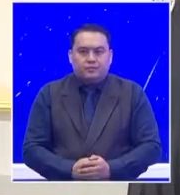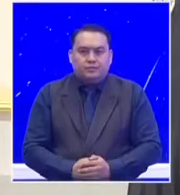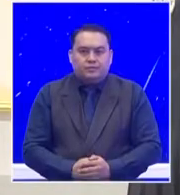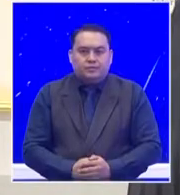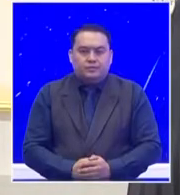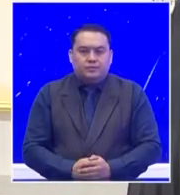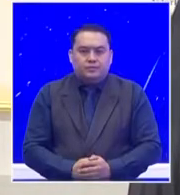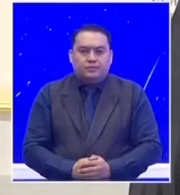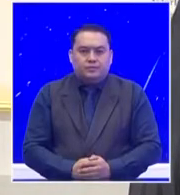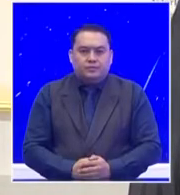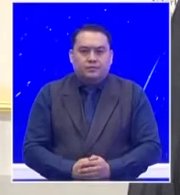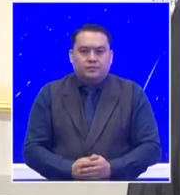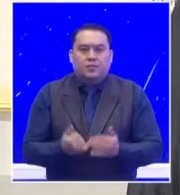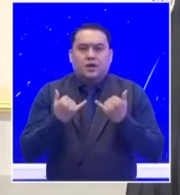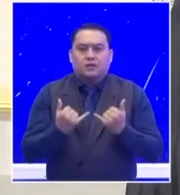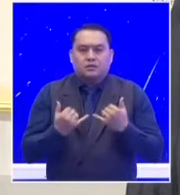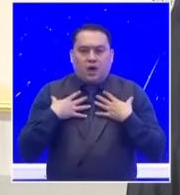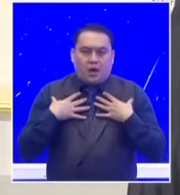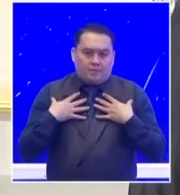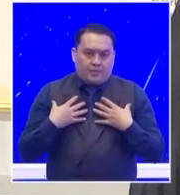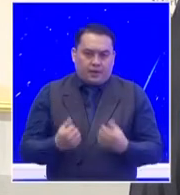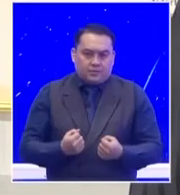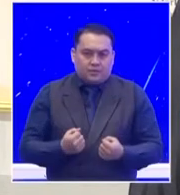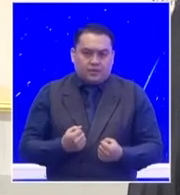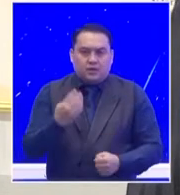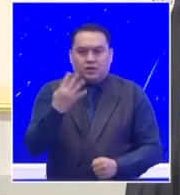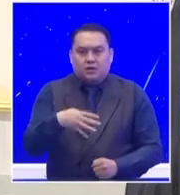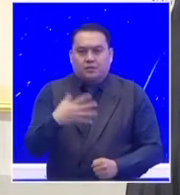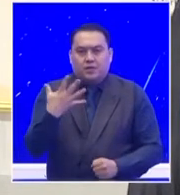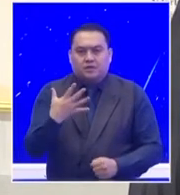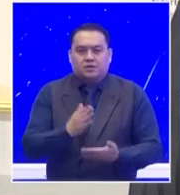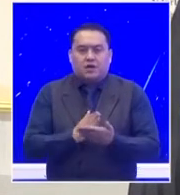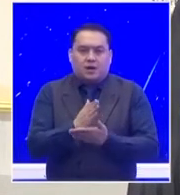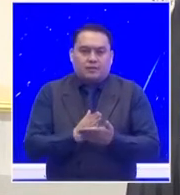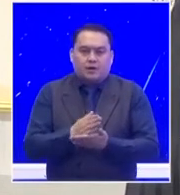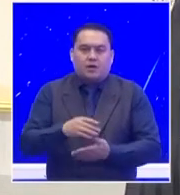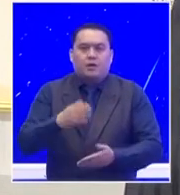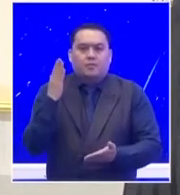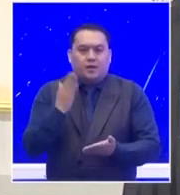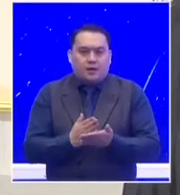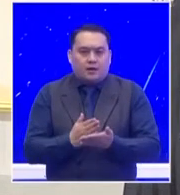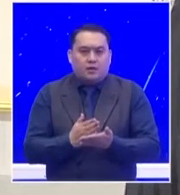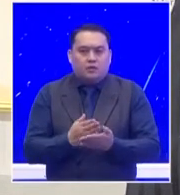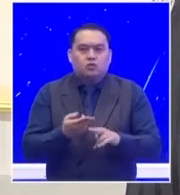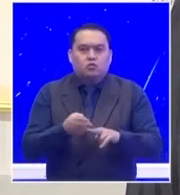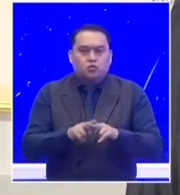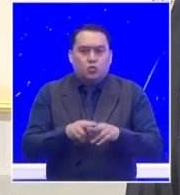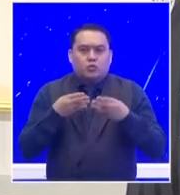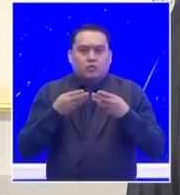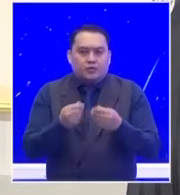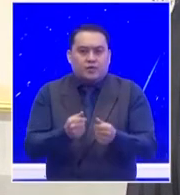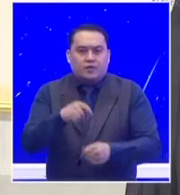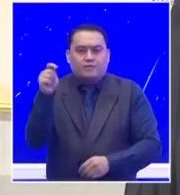Қазір аман әсен тірі 45 ардагеріміз, но бірақ мына соғыстың кесірінен,